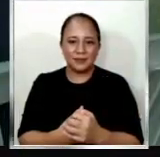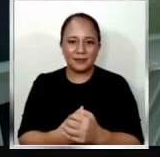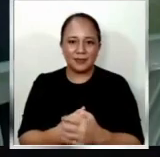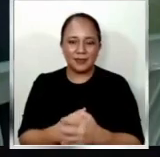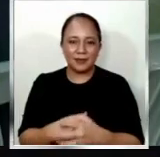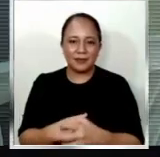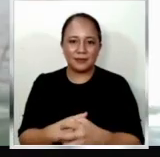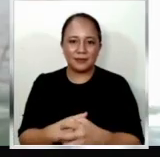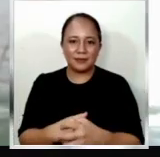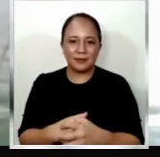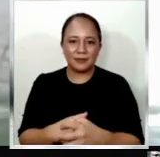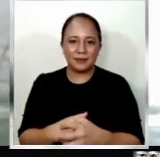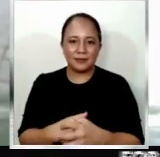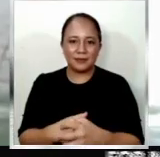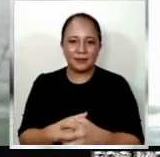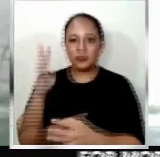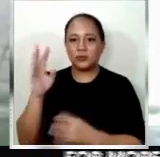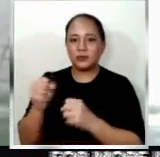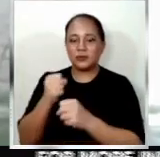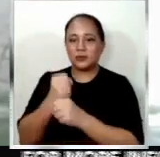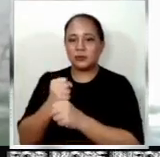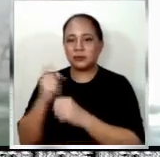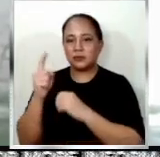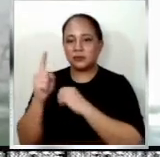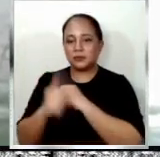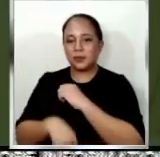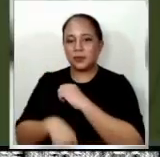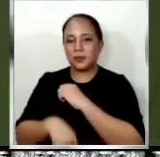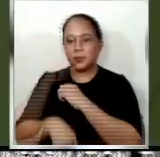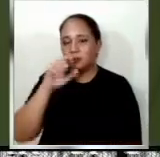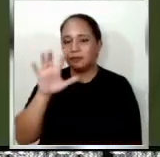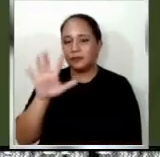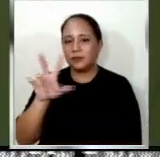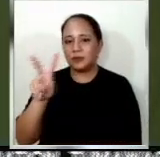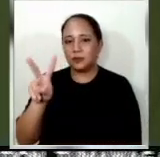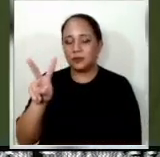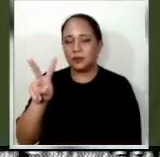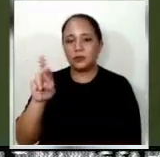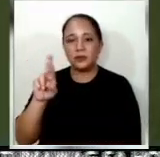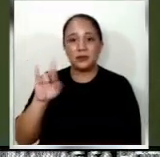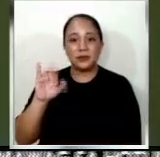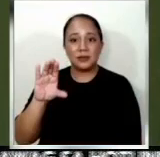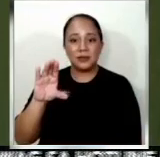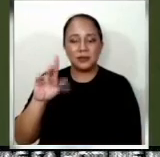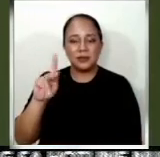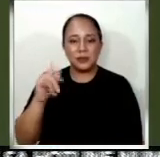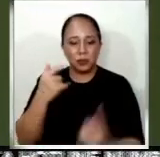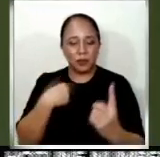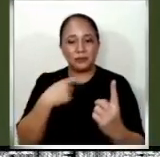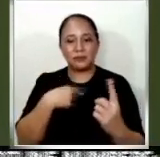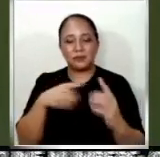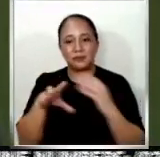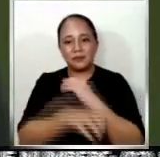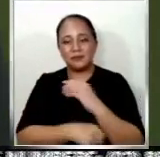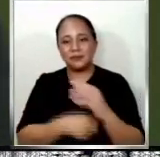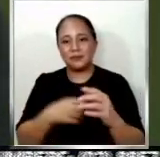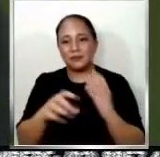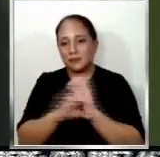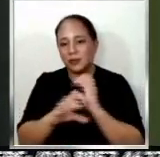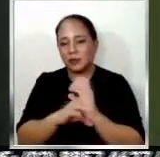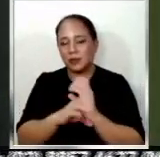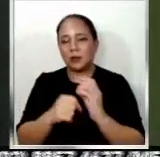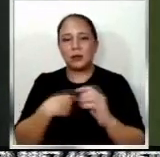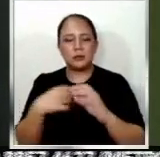40 taon ang sentensya dapat ng korte sa 52 anyos na si Ricky dahil sa mga krimeng carnapping at simple robbery na kinasangkutan niya noong